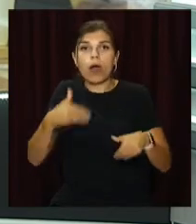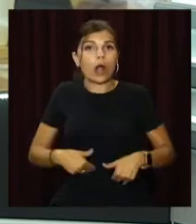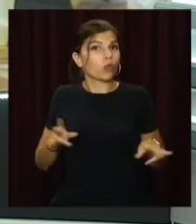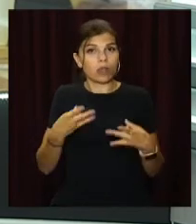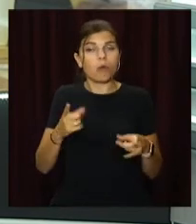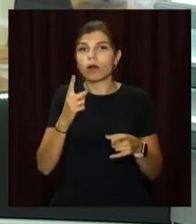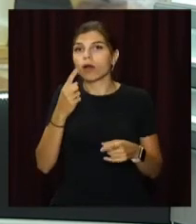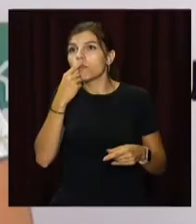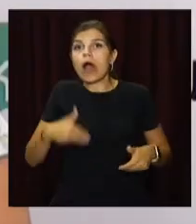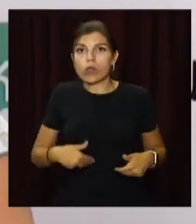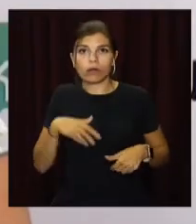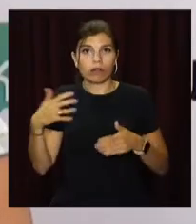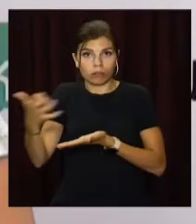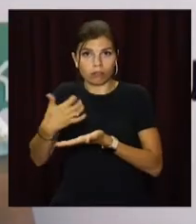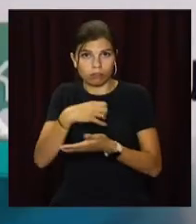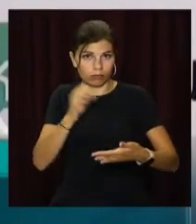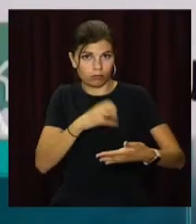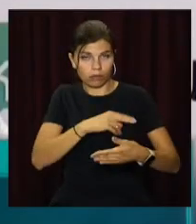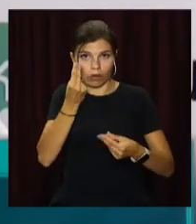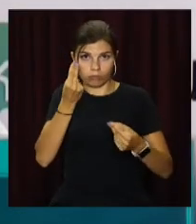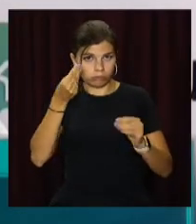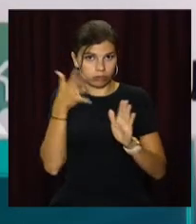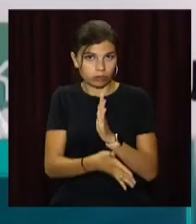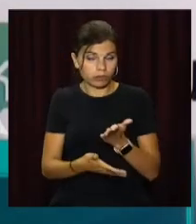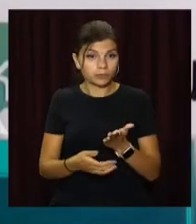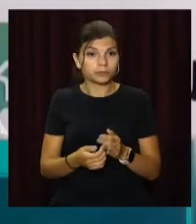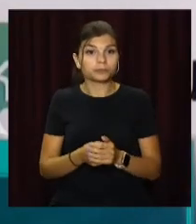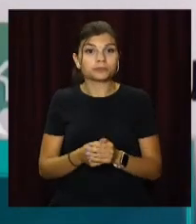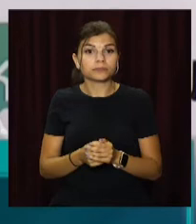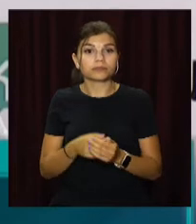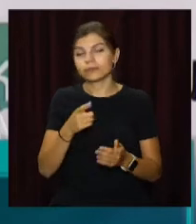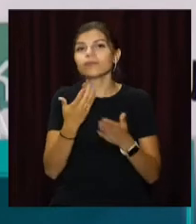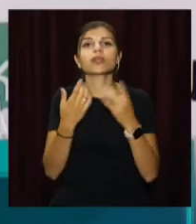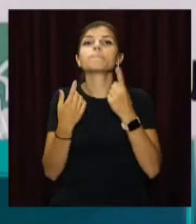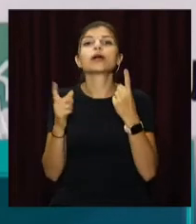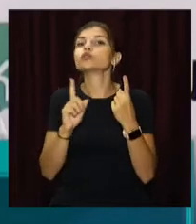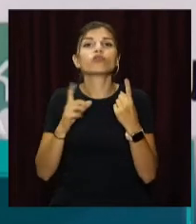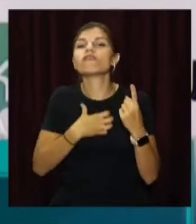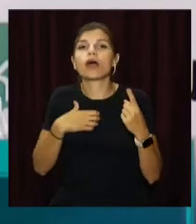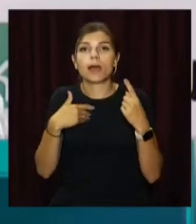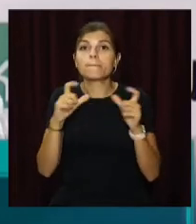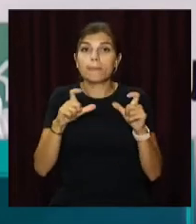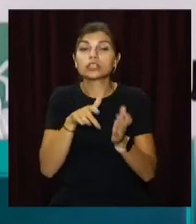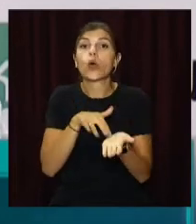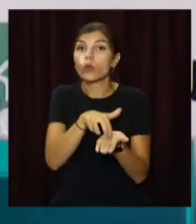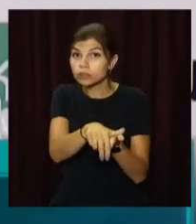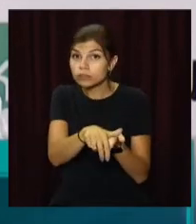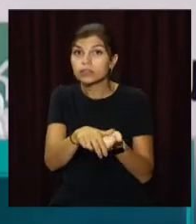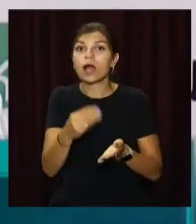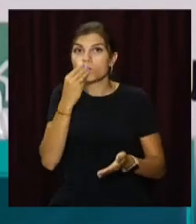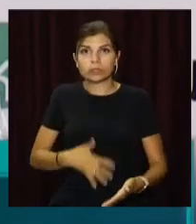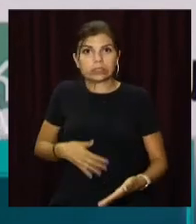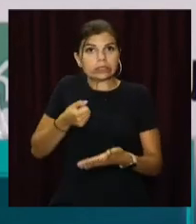голодними. Всі об этом знають, но не пользуются, как правило. Первый способ – это ходить в магазин